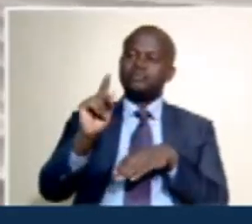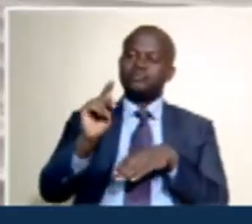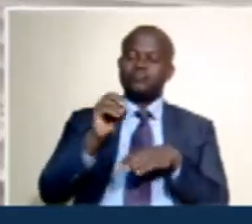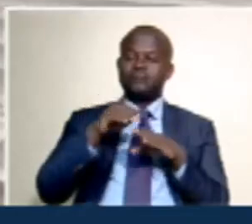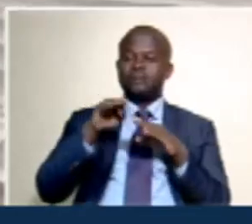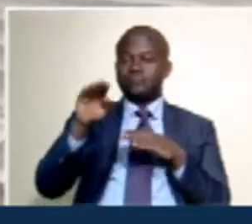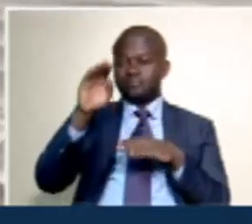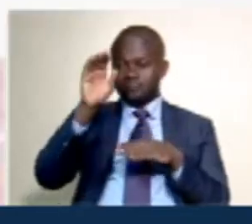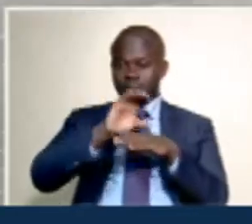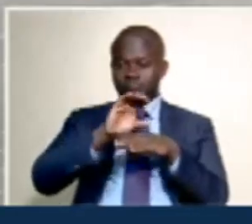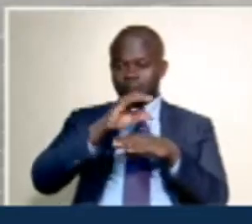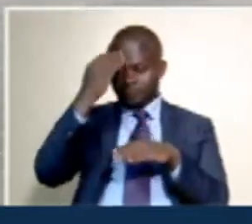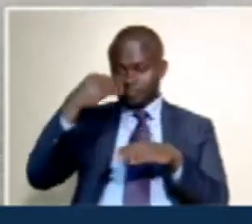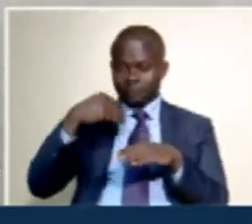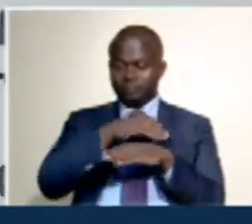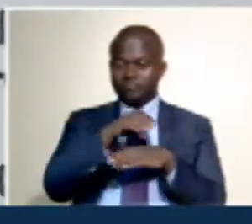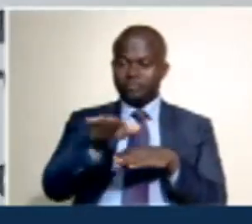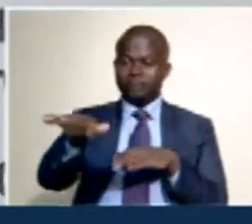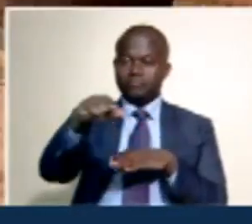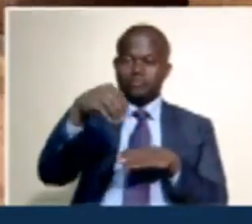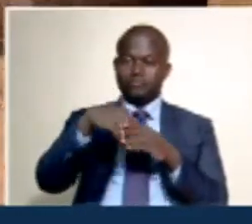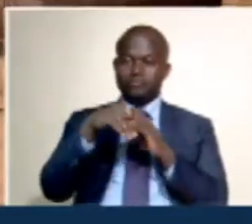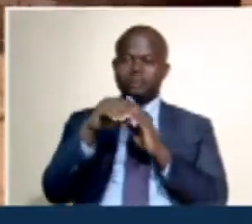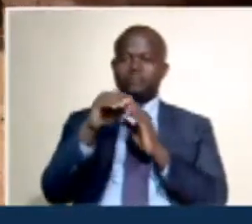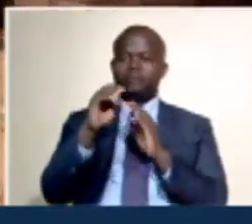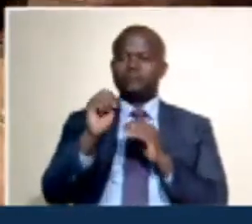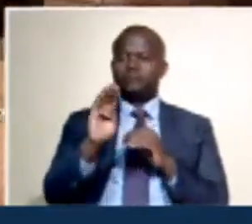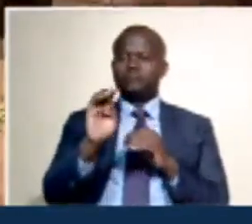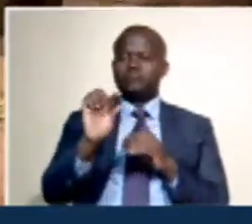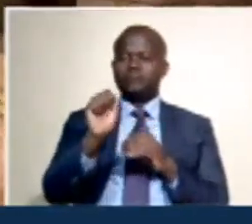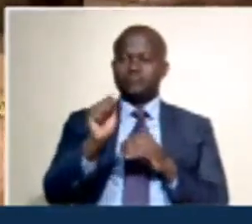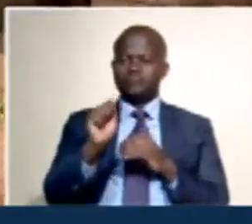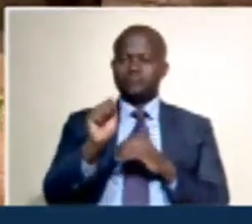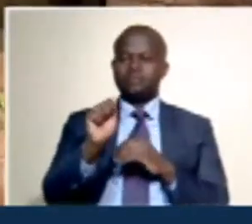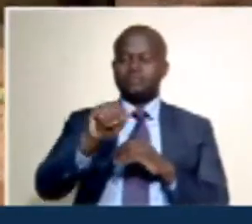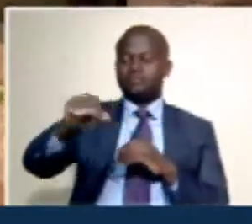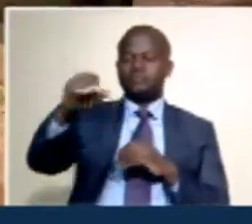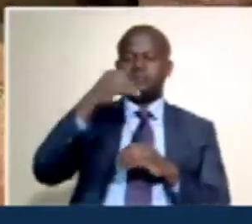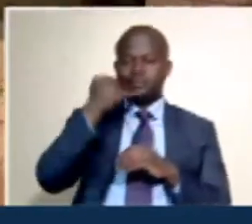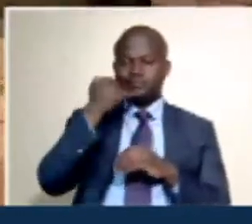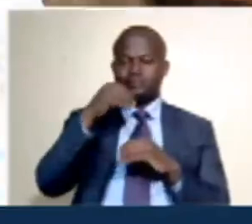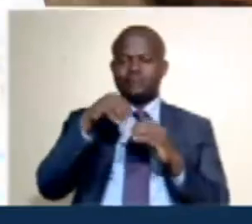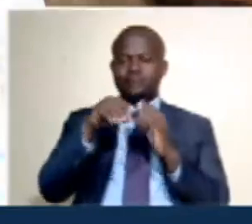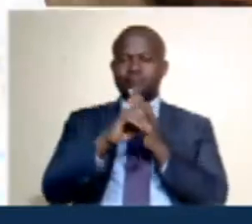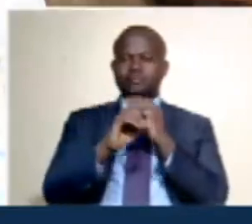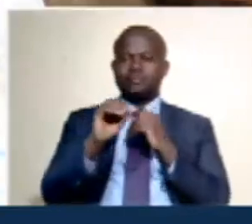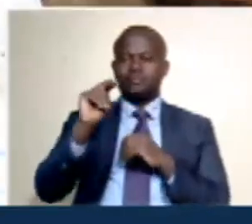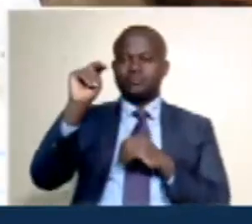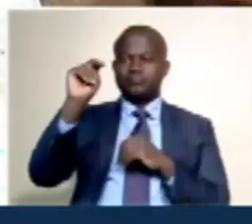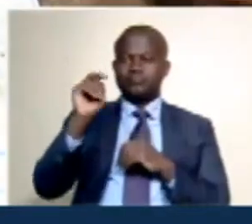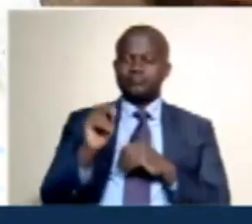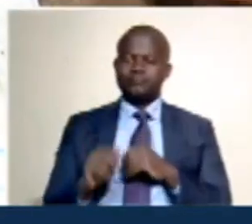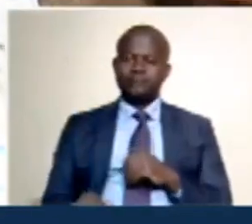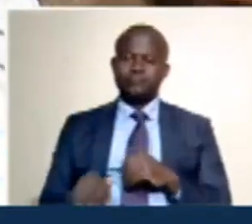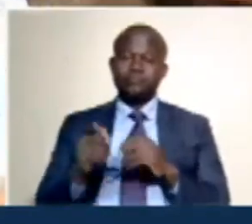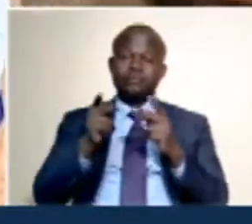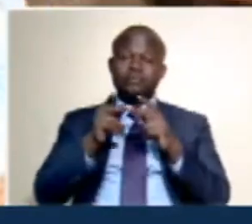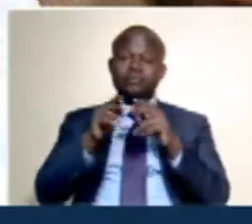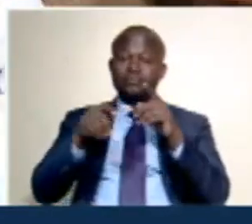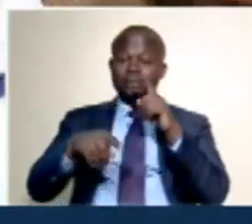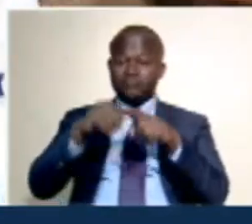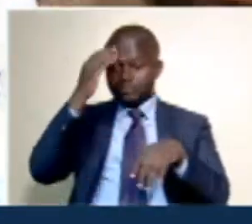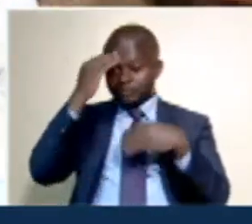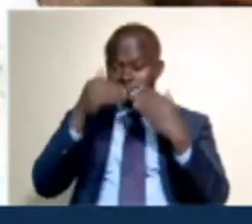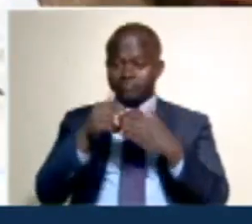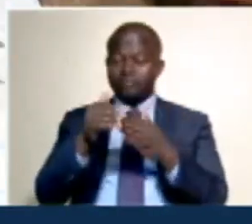Kiliziya Gatolika Paruwasi ya Kibeho yari muri komine Mubuga perefegitura y'Igikongoro ubu ni mu karere ka Nyaruguru abantu bicaga bari barekereje kugira